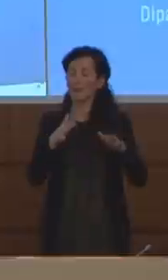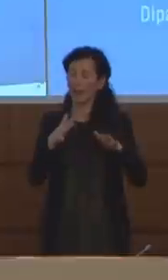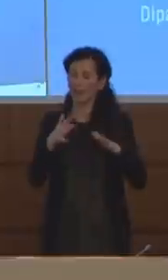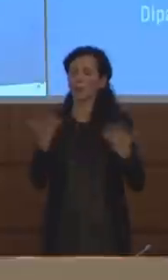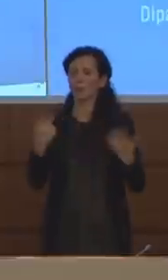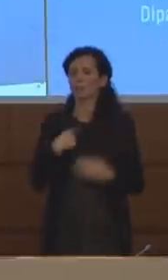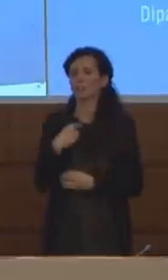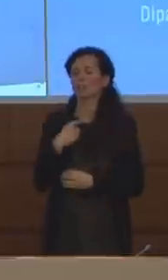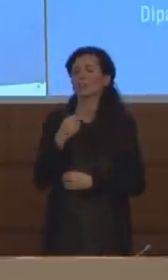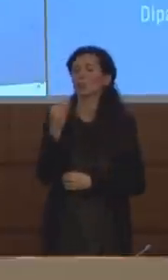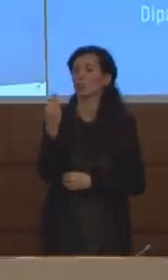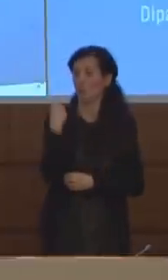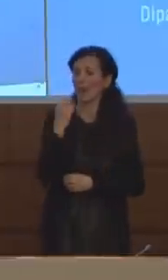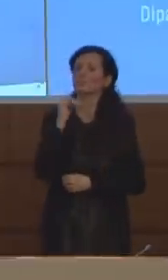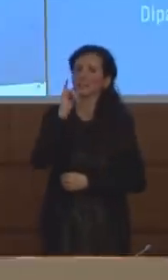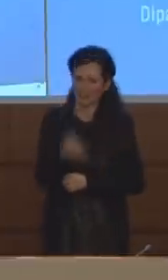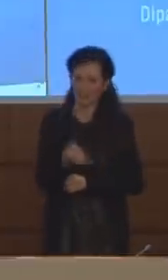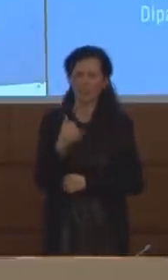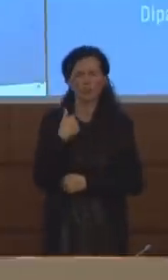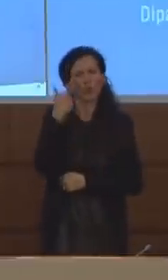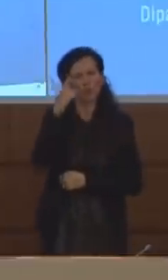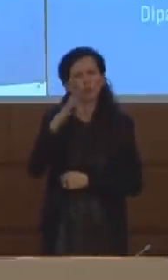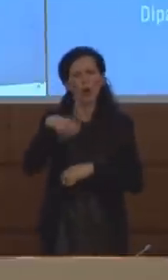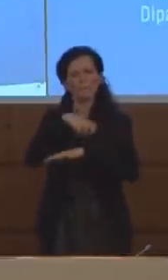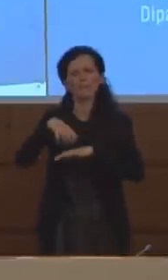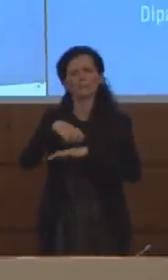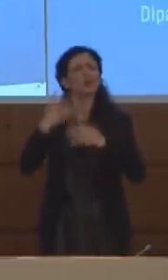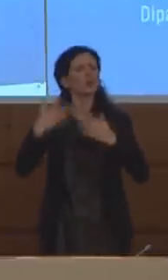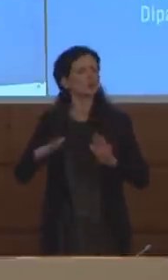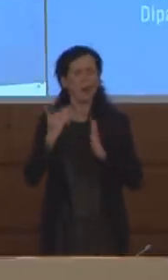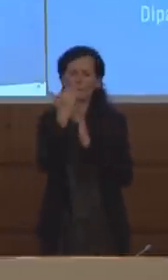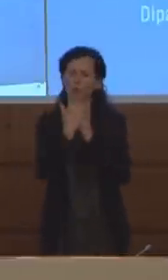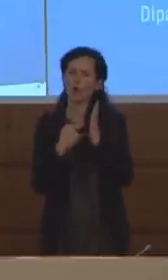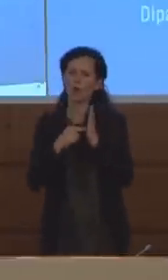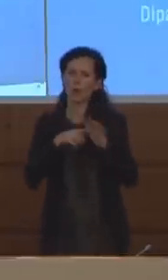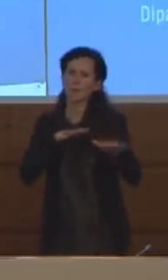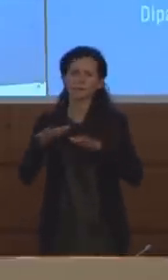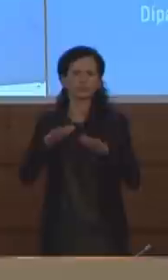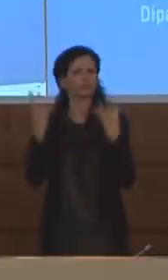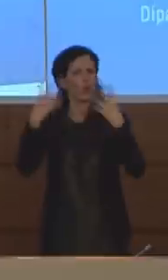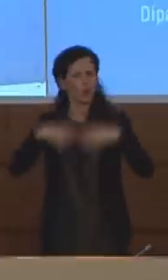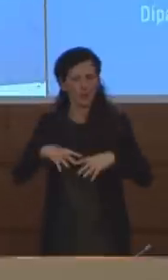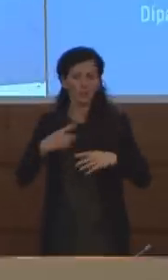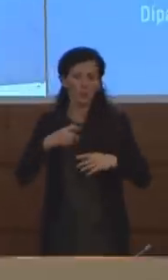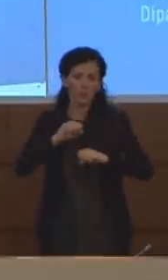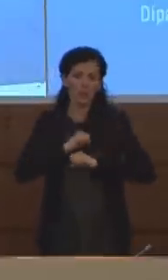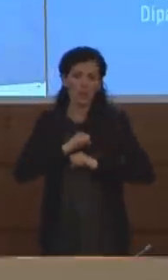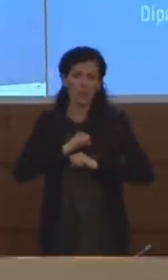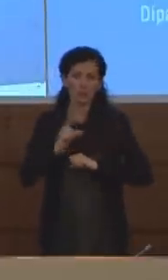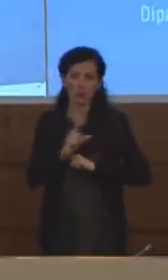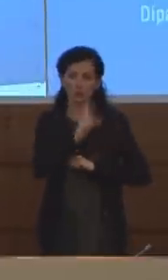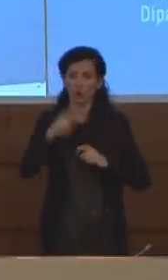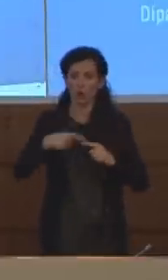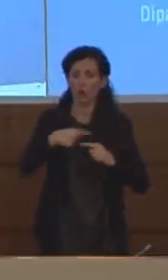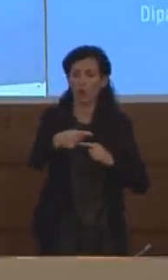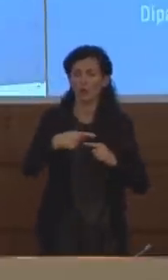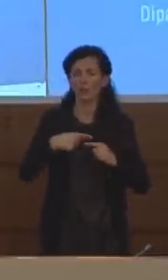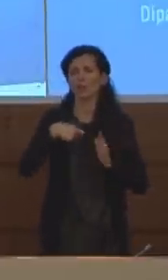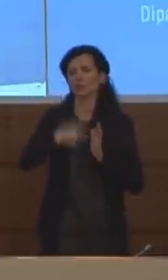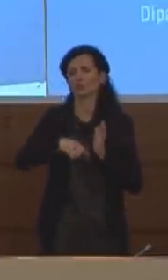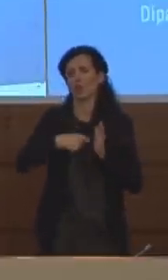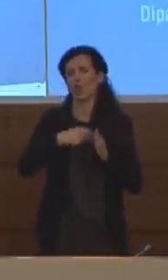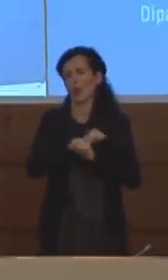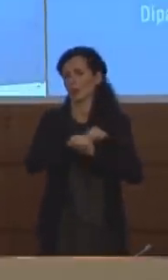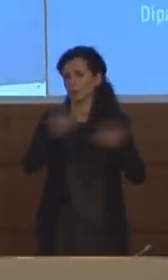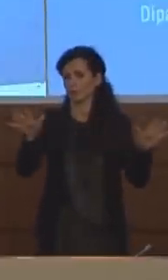che il ministero è già attivo su questa programmazione e penso che nei prossimi giorni verrà emanata come ogni anno una circolare che